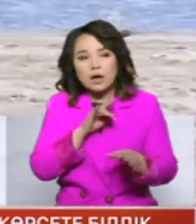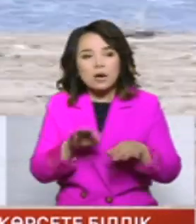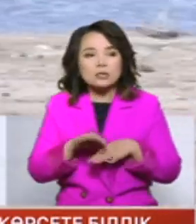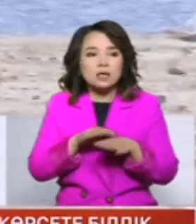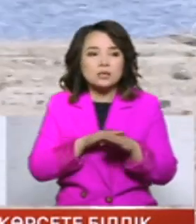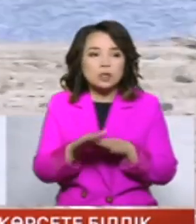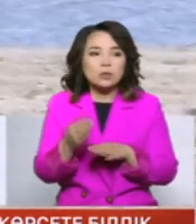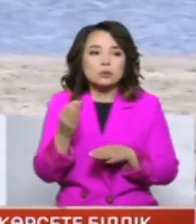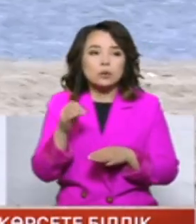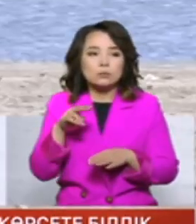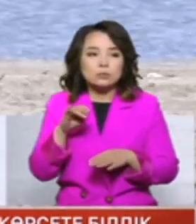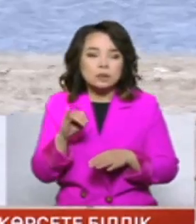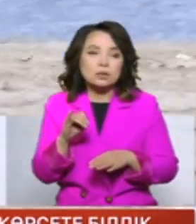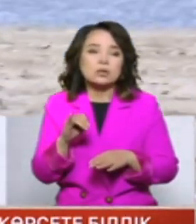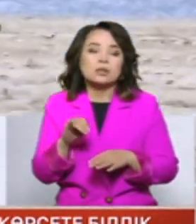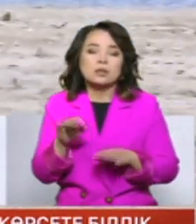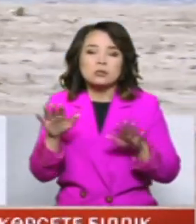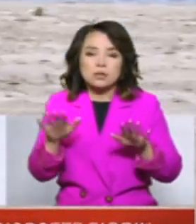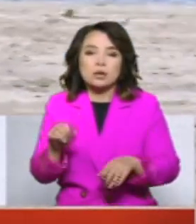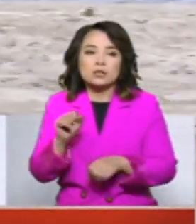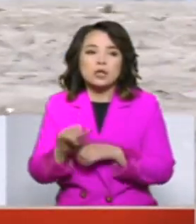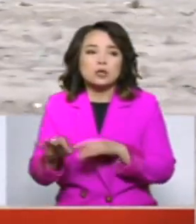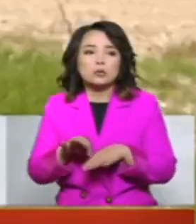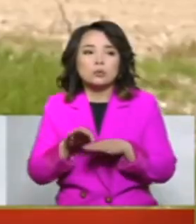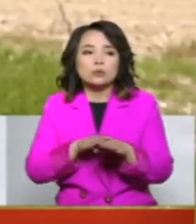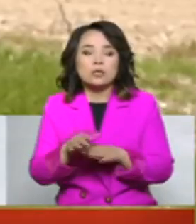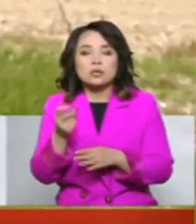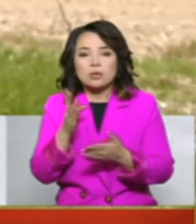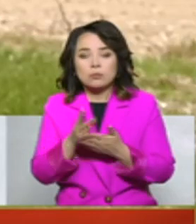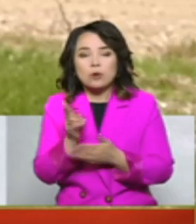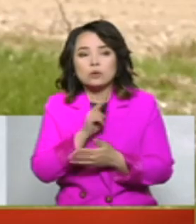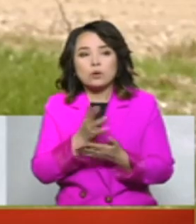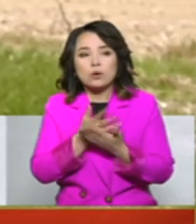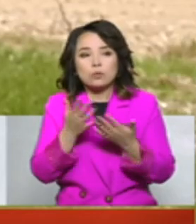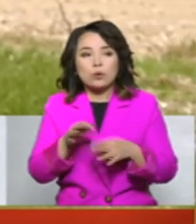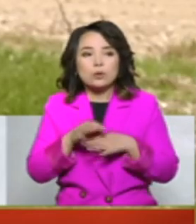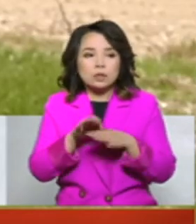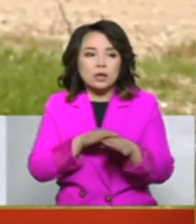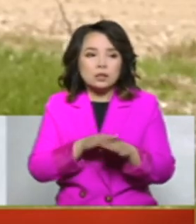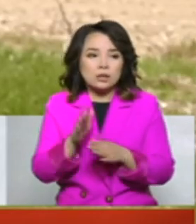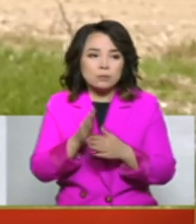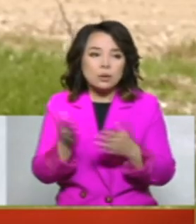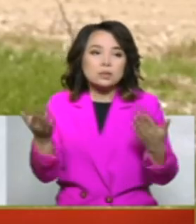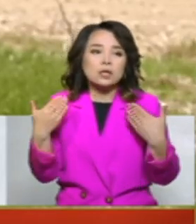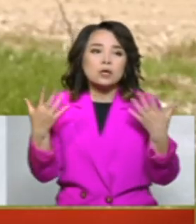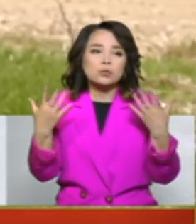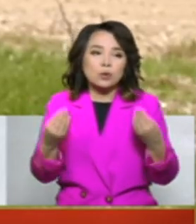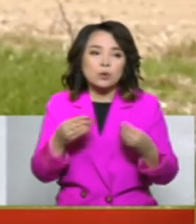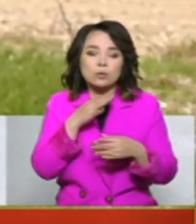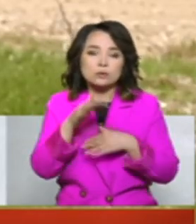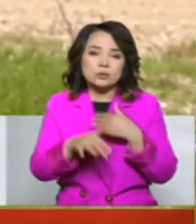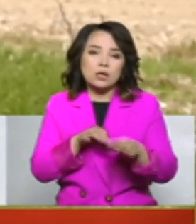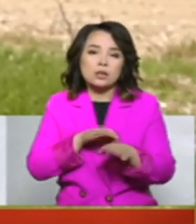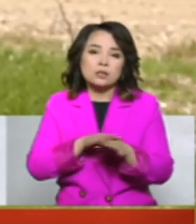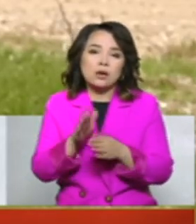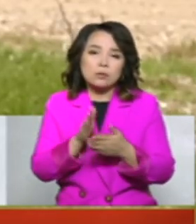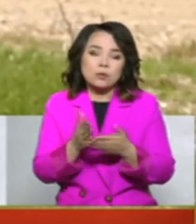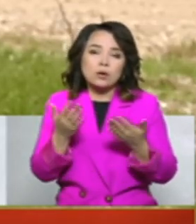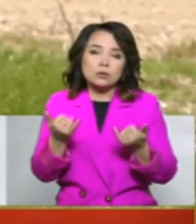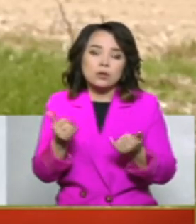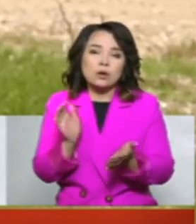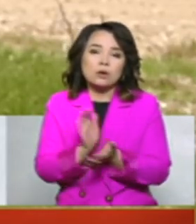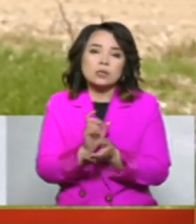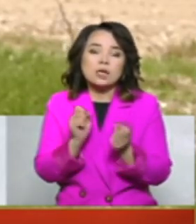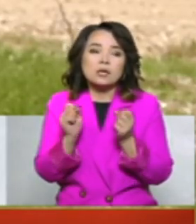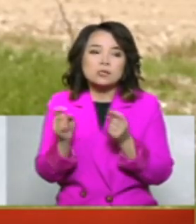саясында Шілбі кентінде бірнеше іс-шара өткізілді. Көп жұмыс атқарылды. Мұнда демалушылар өте көп келеді. Бұл жерге